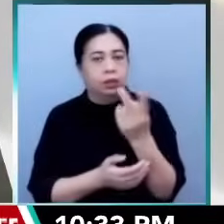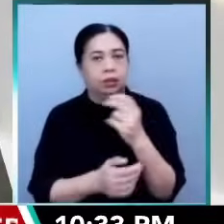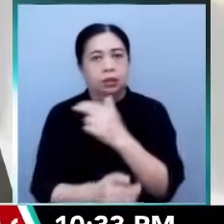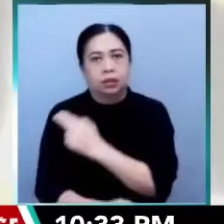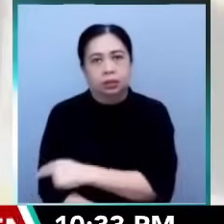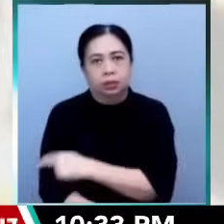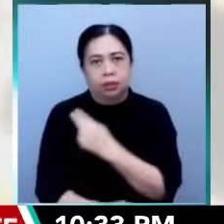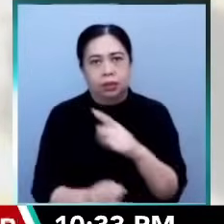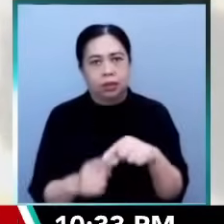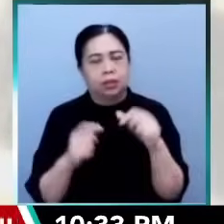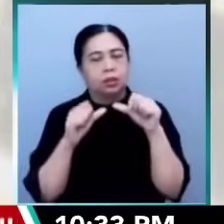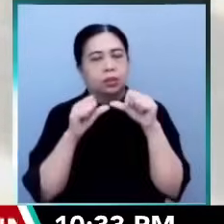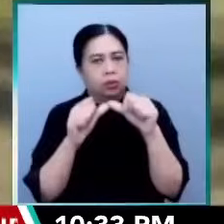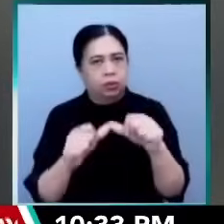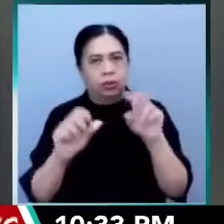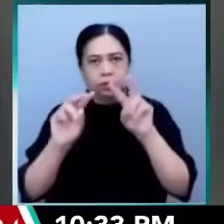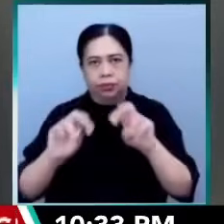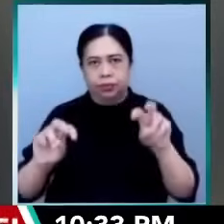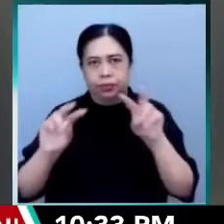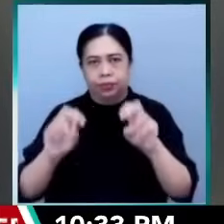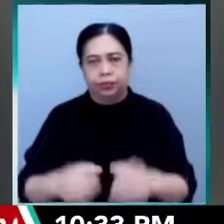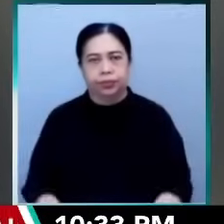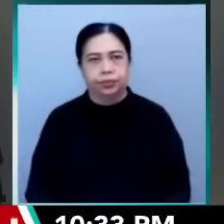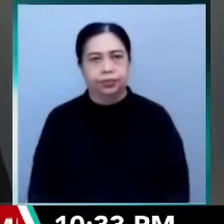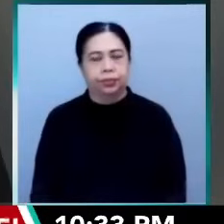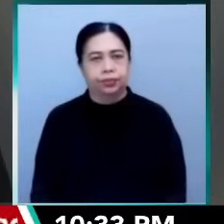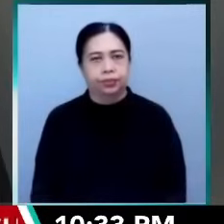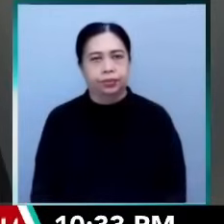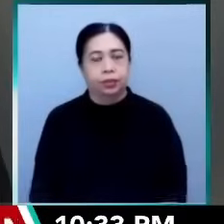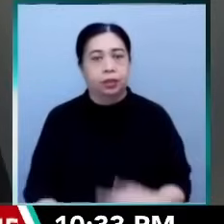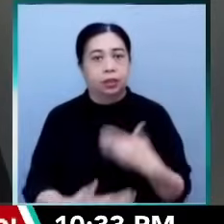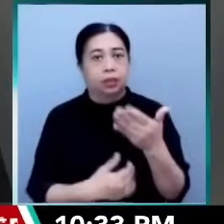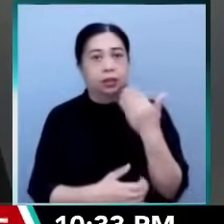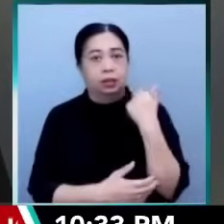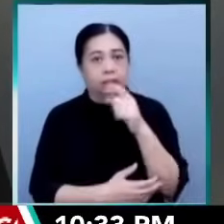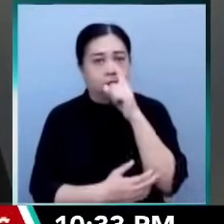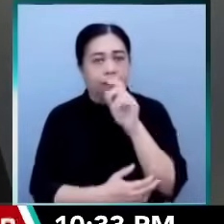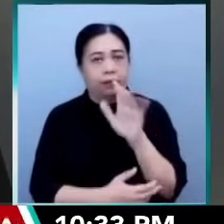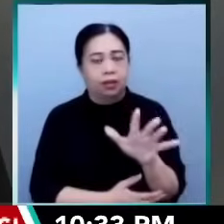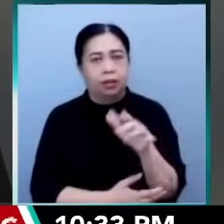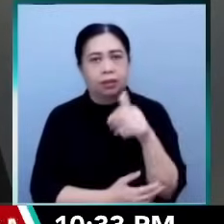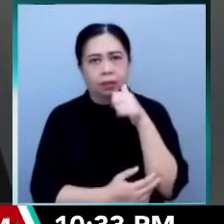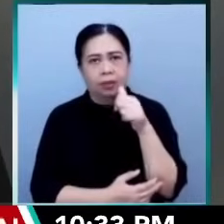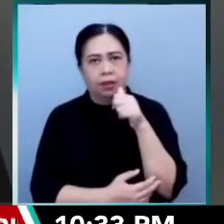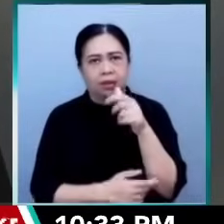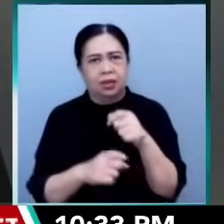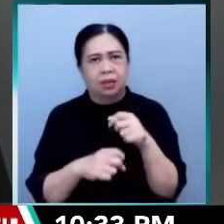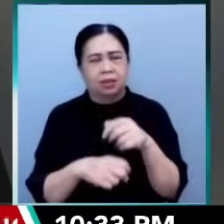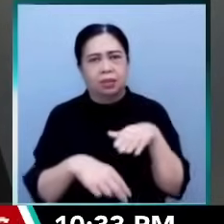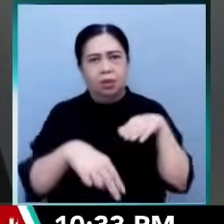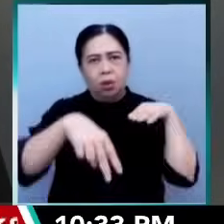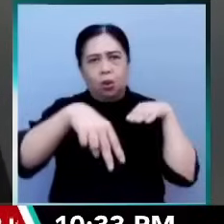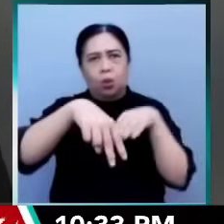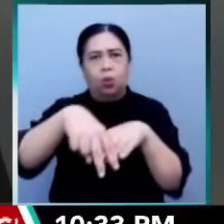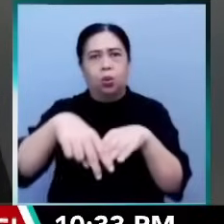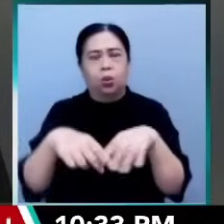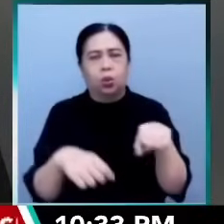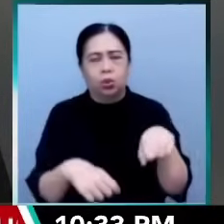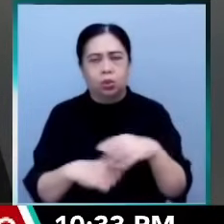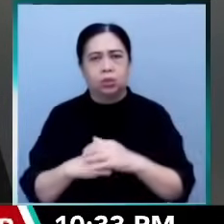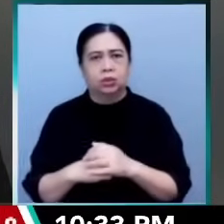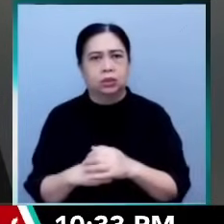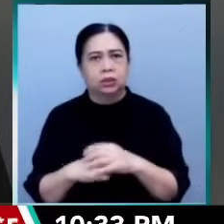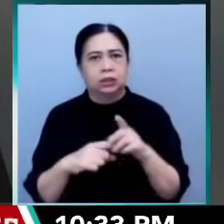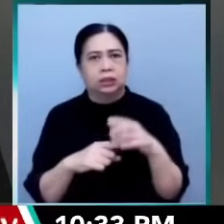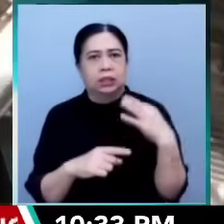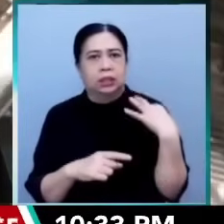habang patuloy ang imbestigasyon. Nasawi naman ang 5 taong gulang na babae matapos masagasaan ang motorcade ng isang kandidato